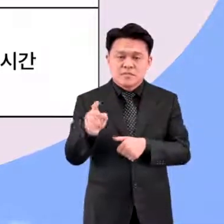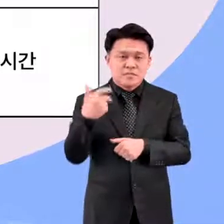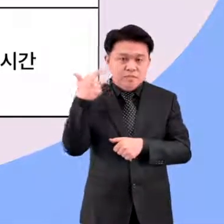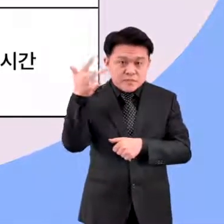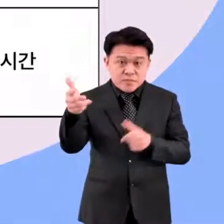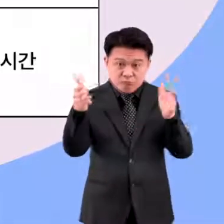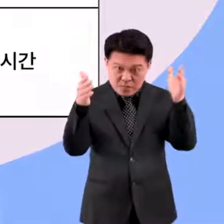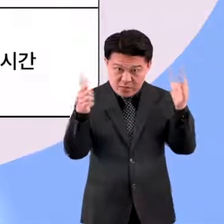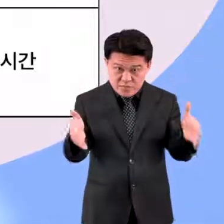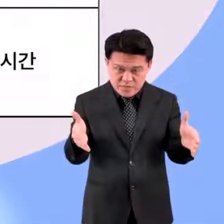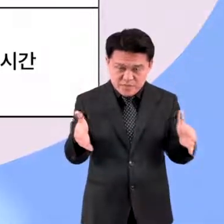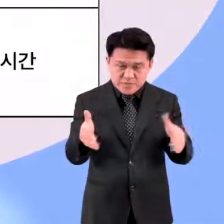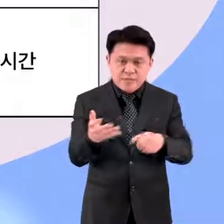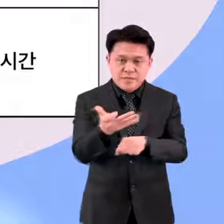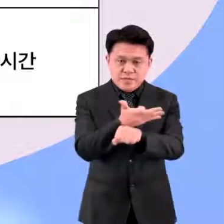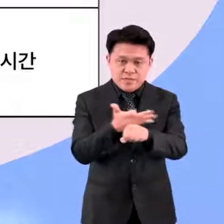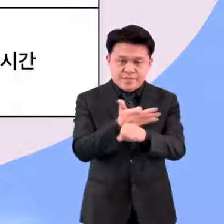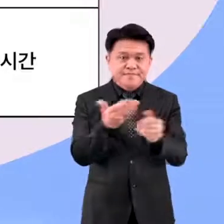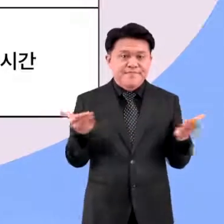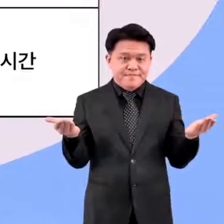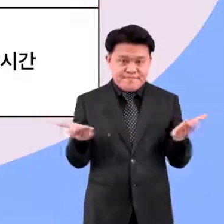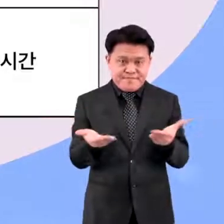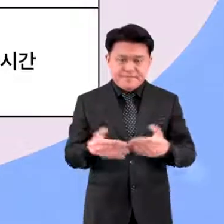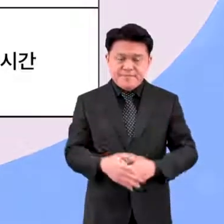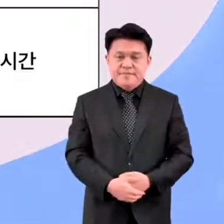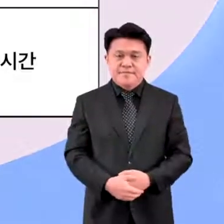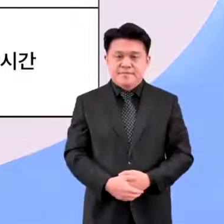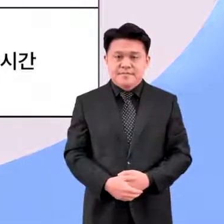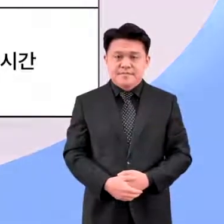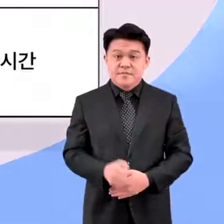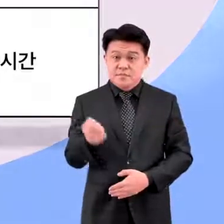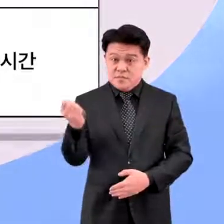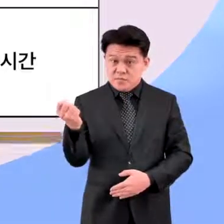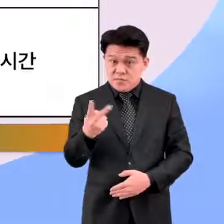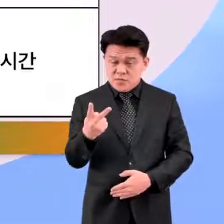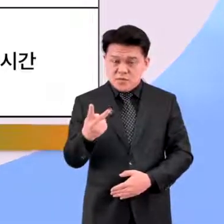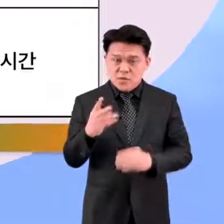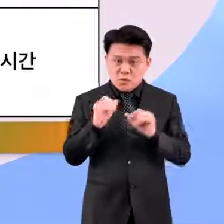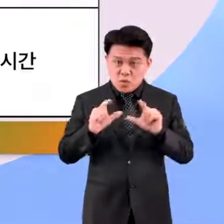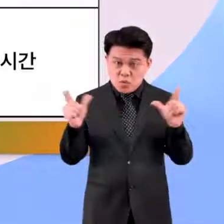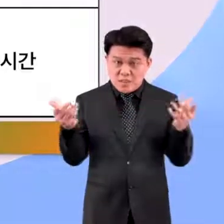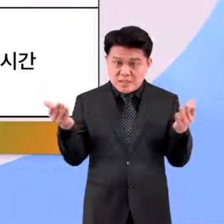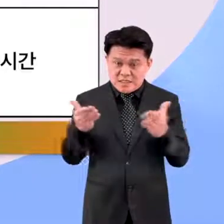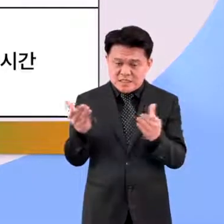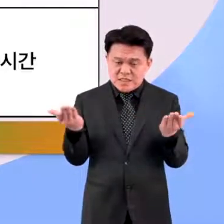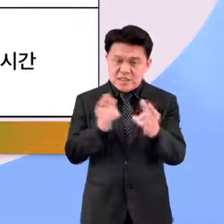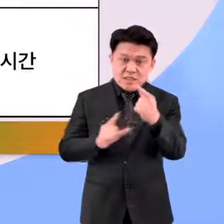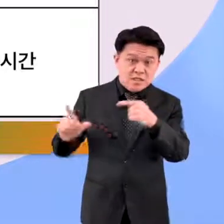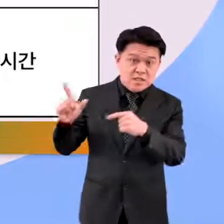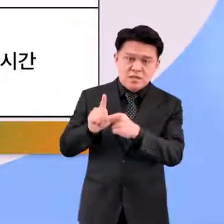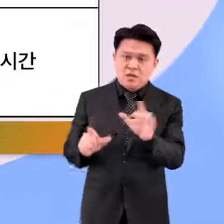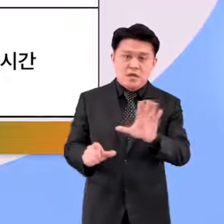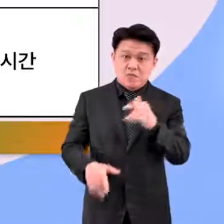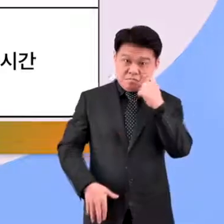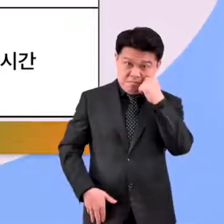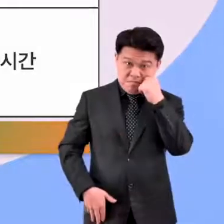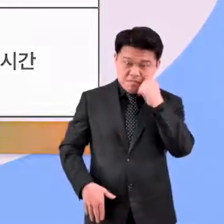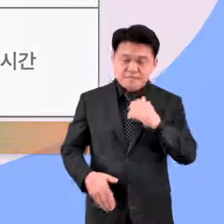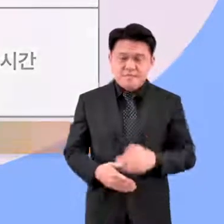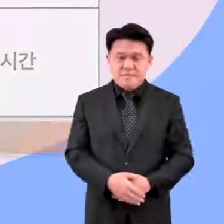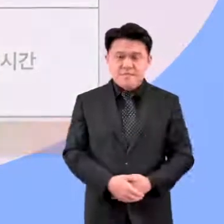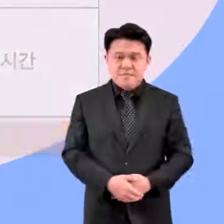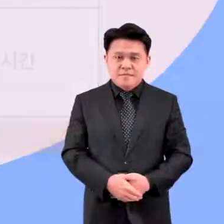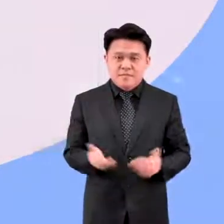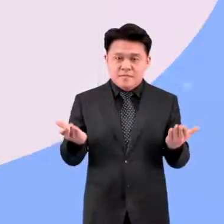12월에는 일주일에 총 19시간을 근무합니다. 또한 주말 근무와 추가 근무는 할 수